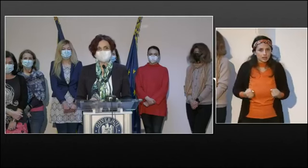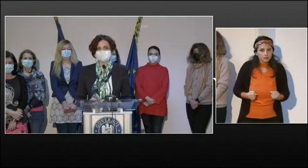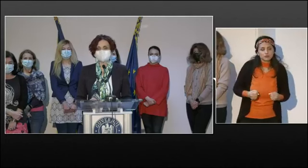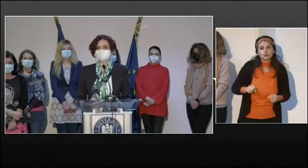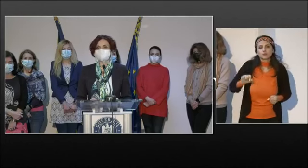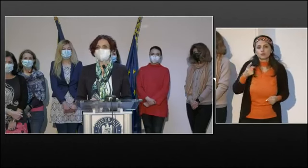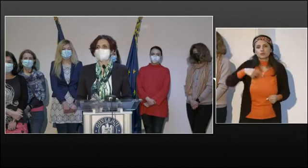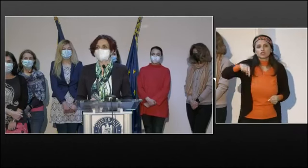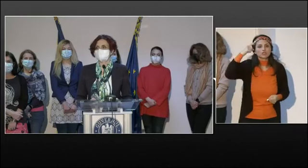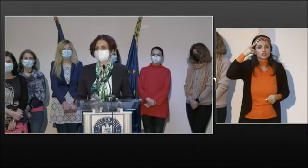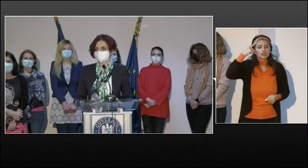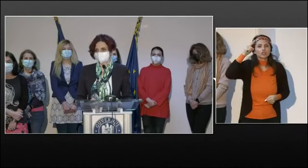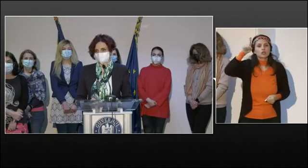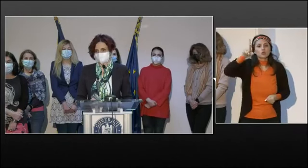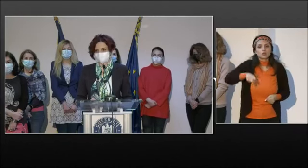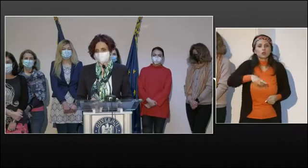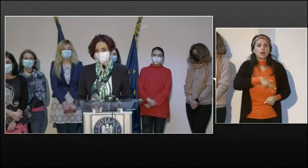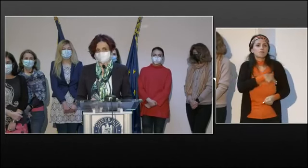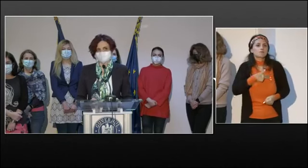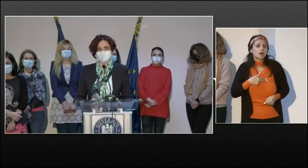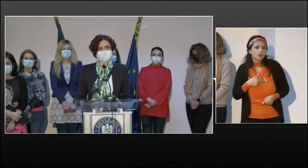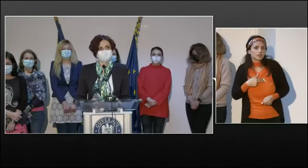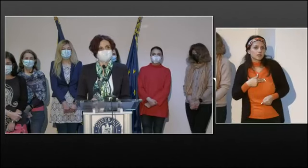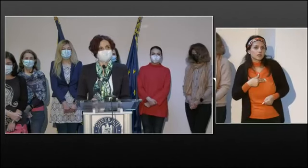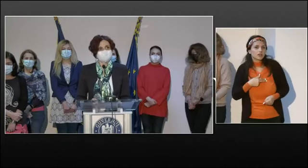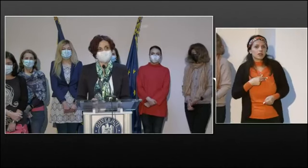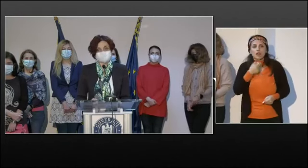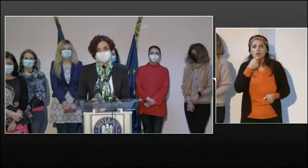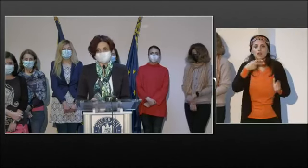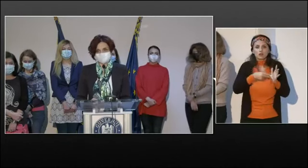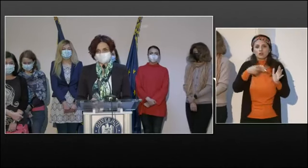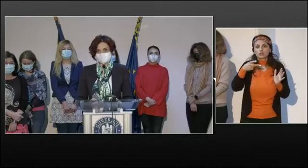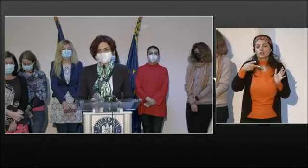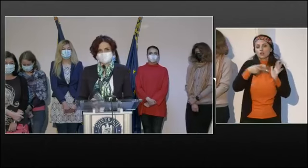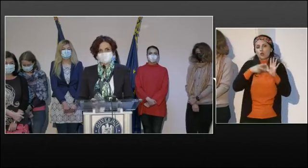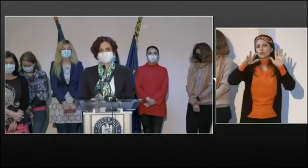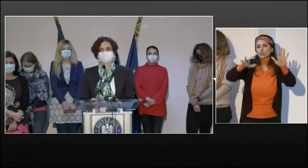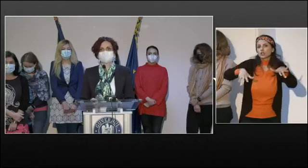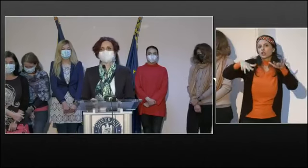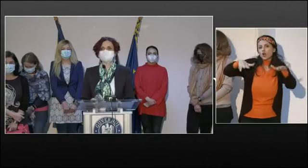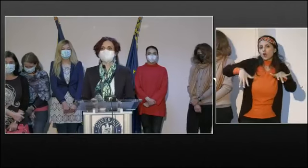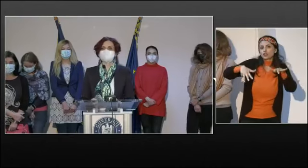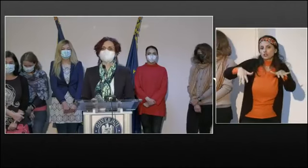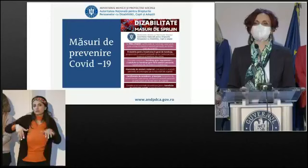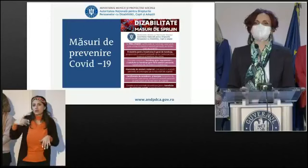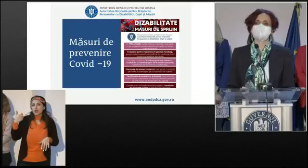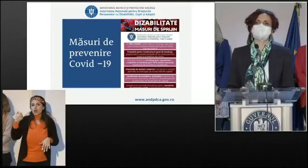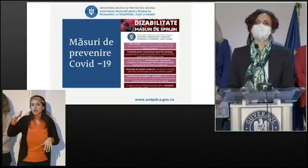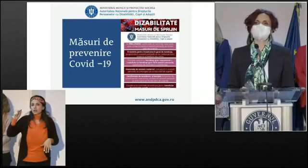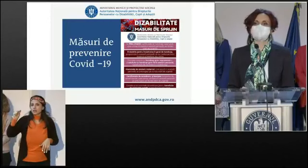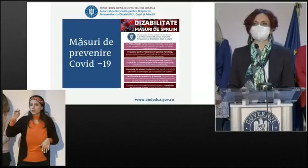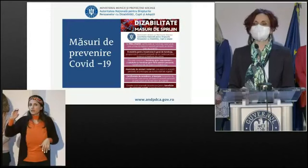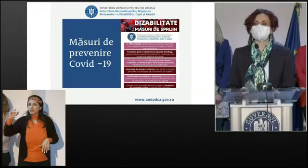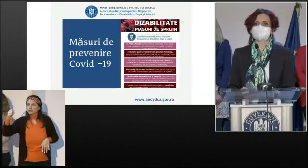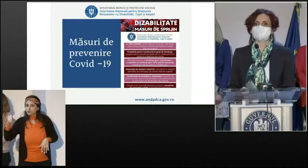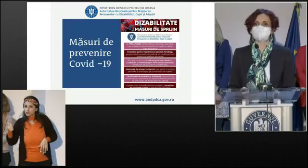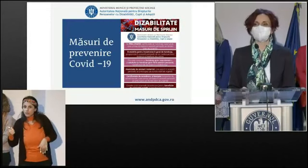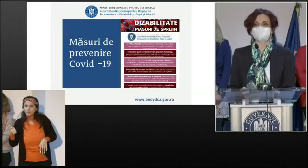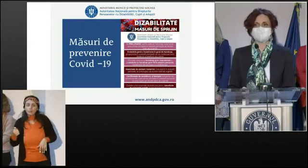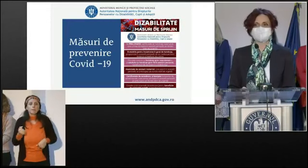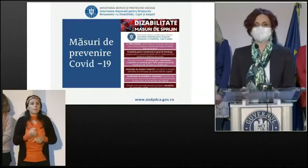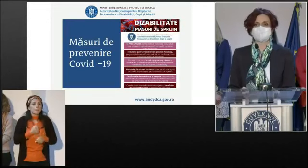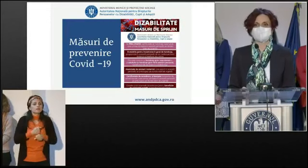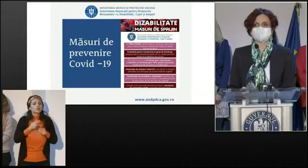stiti ca incepand din luna martie 2019 online de pe de cea a derulat in